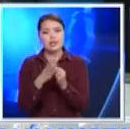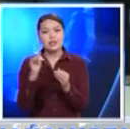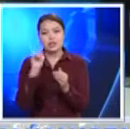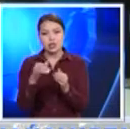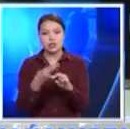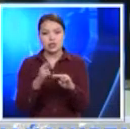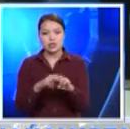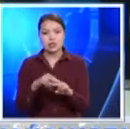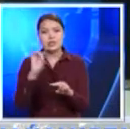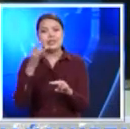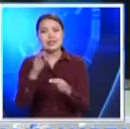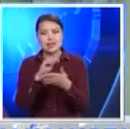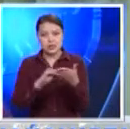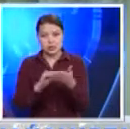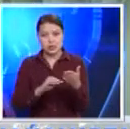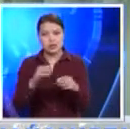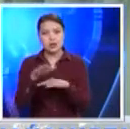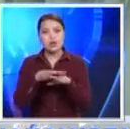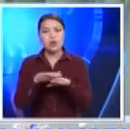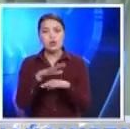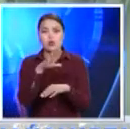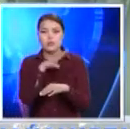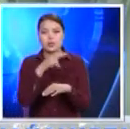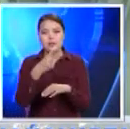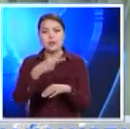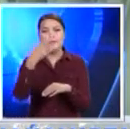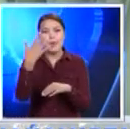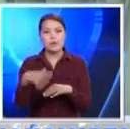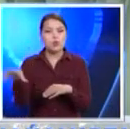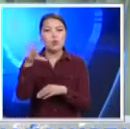14144 сайлаушы тіркелген. 10 ауыл бойынша 25 кандидат сайлау бюллетеніне енгізілді.